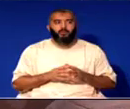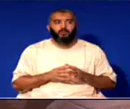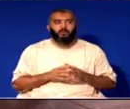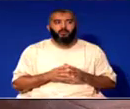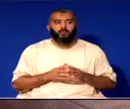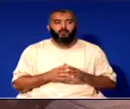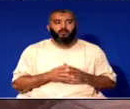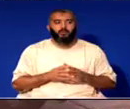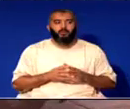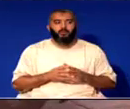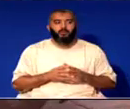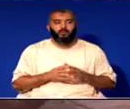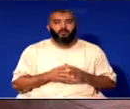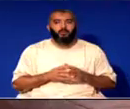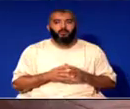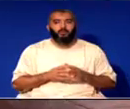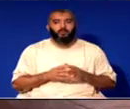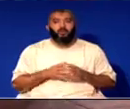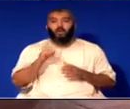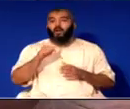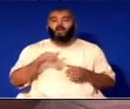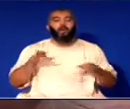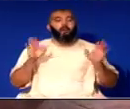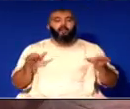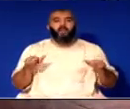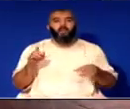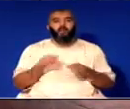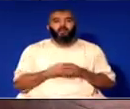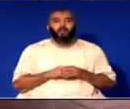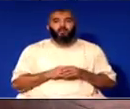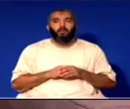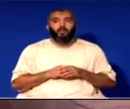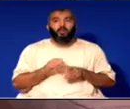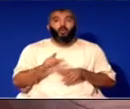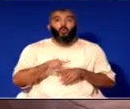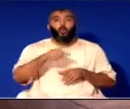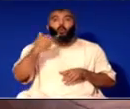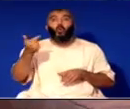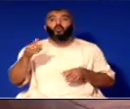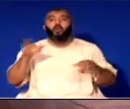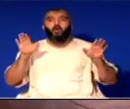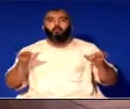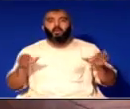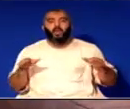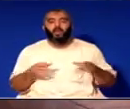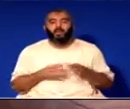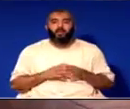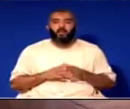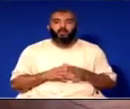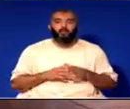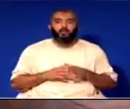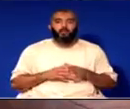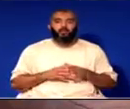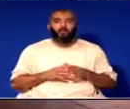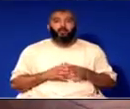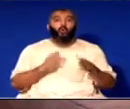لا يفارقون العبد. هذو الملائكة دائما معنا. نوع من الملائكة السياحيين، كاين نوع من الملائكة